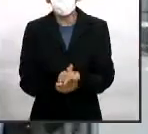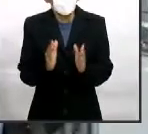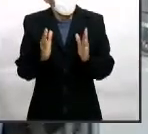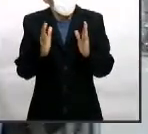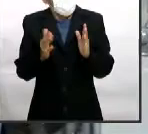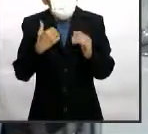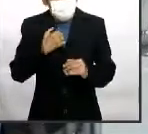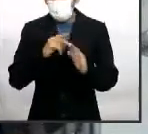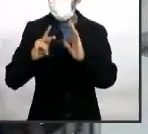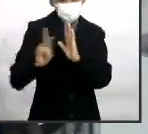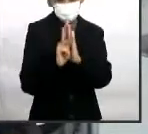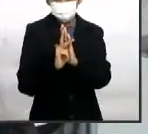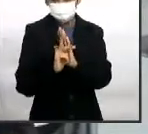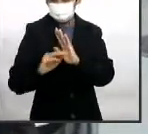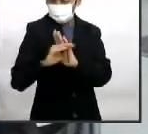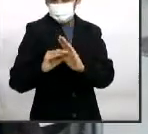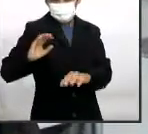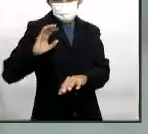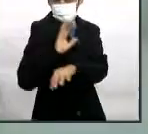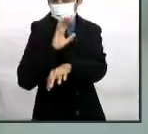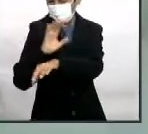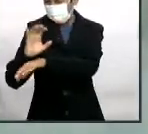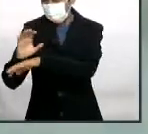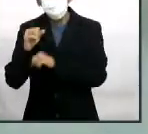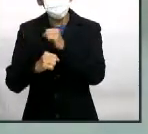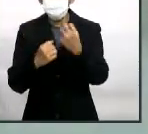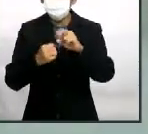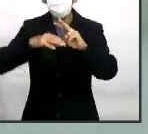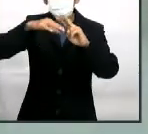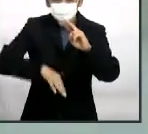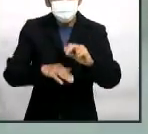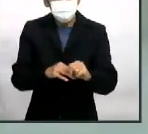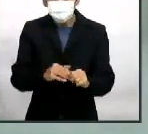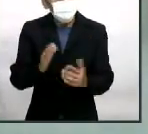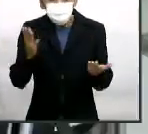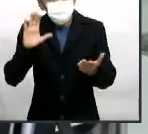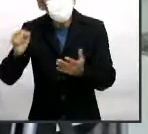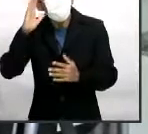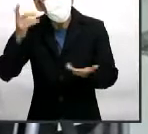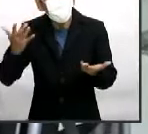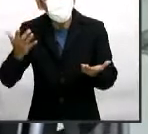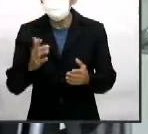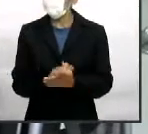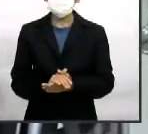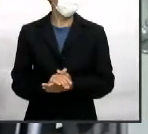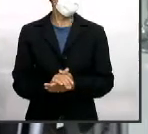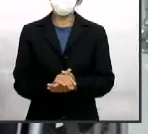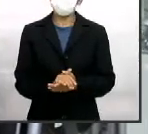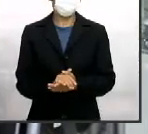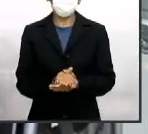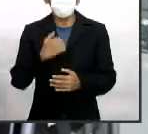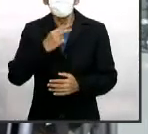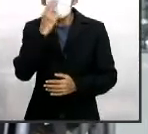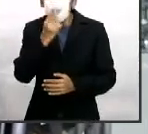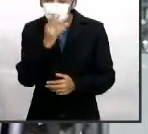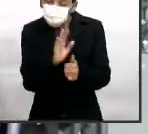นคือต่อให้เราตั้งกฎเข้มงวดยังไงผมถามว่าสมมติว่าเด็กต่ำกว่าอายุ12เล่นเกมคุณจะไปจับพ่อแม่เหรอคำถามผมถูกไหม